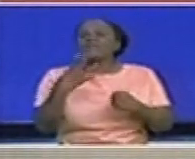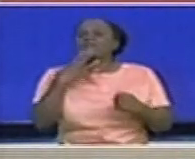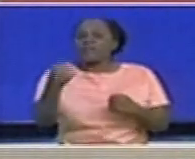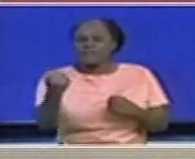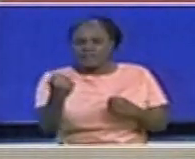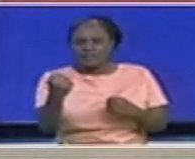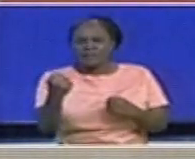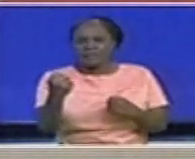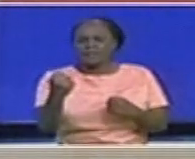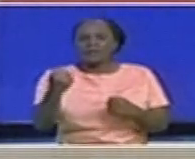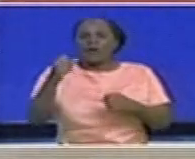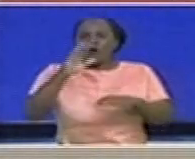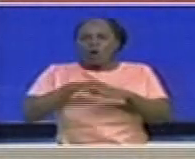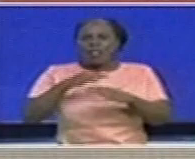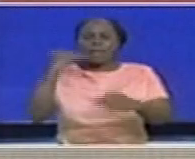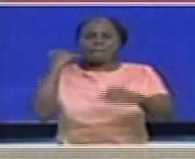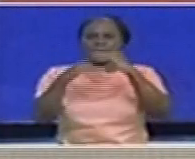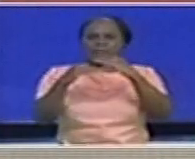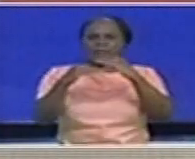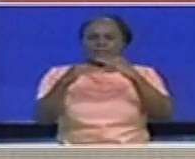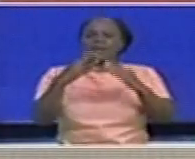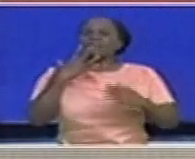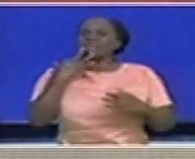262,500 on the minimum and